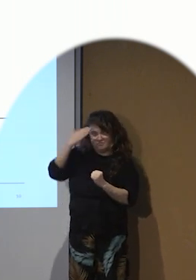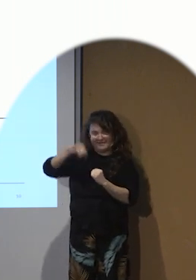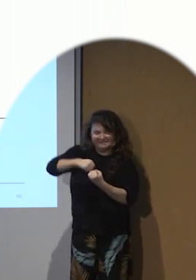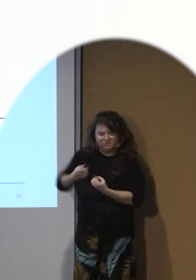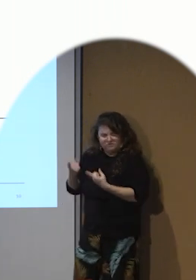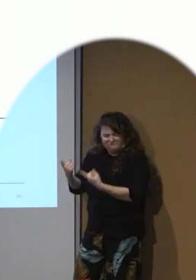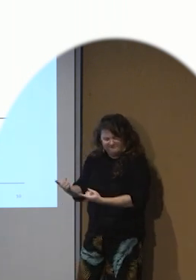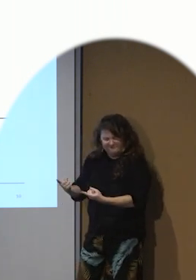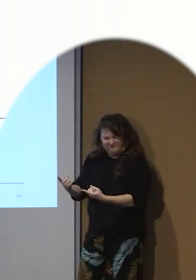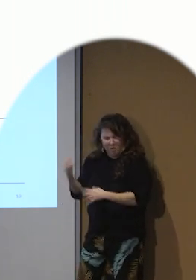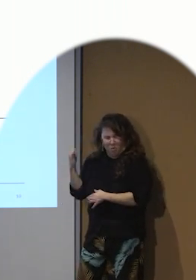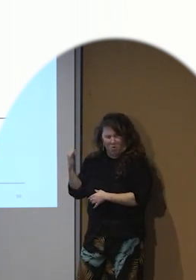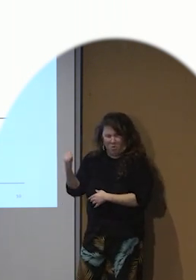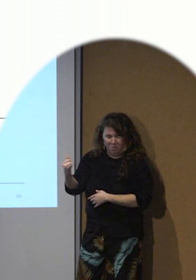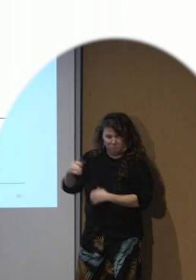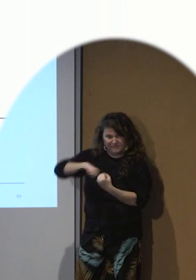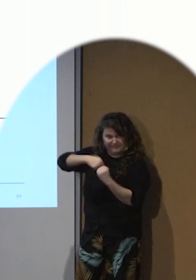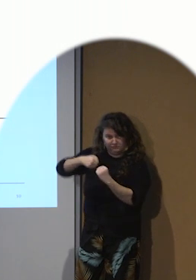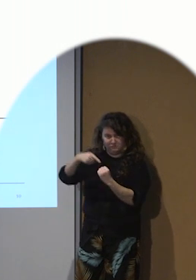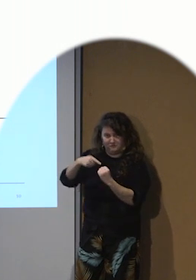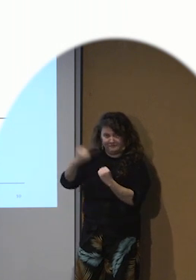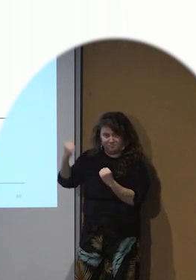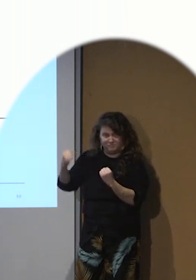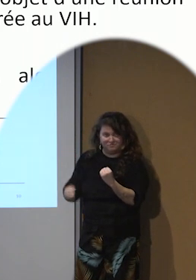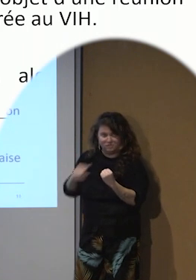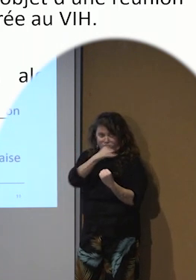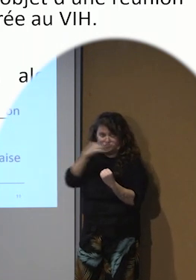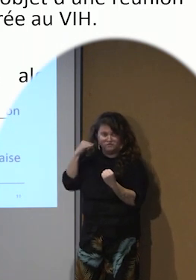immobilisée, eh bien, plus elle va s'user.